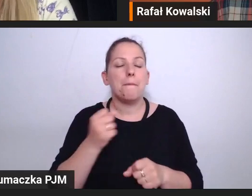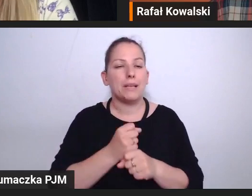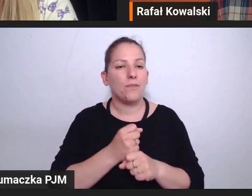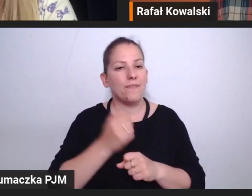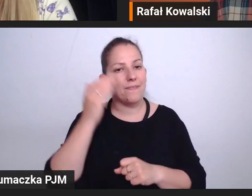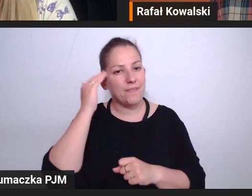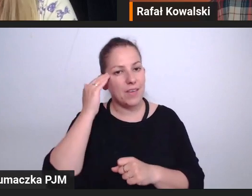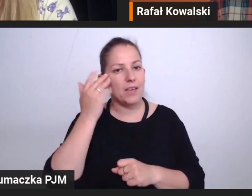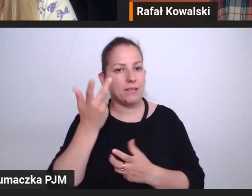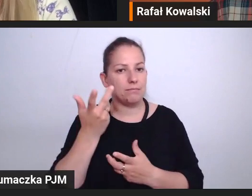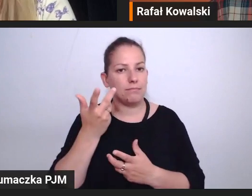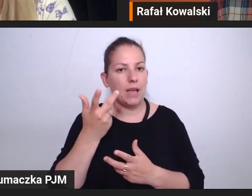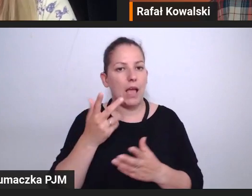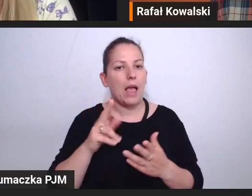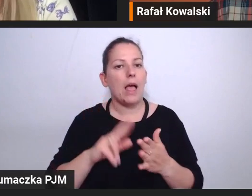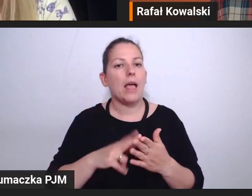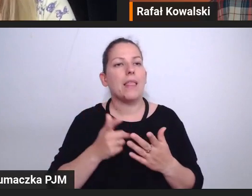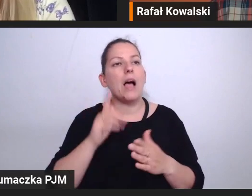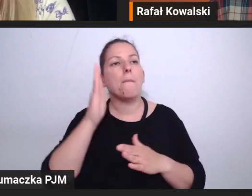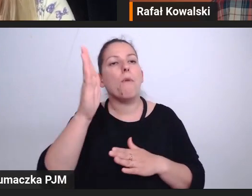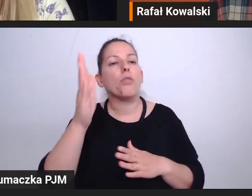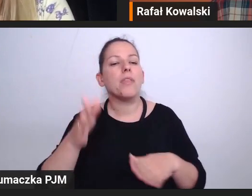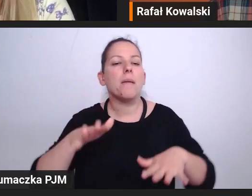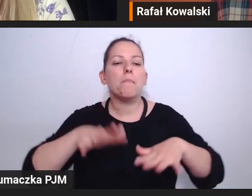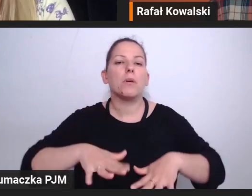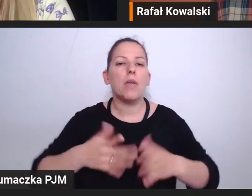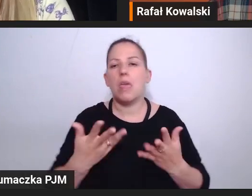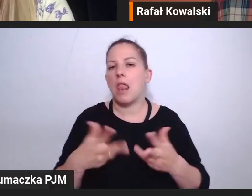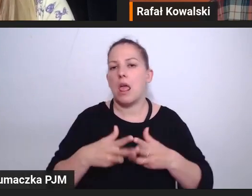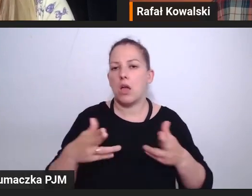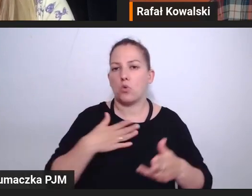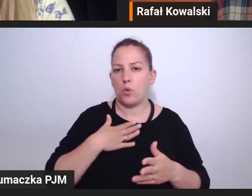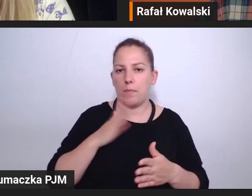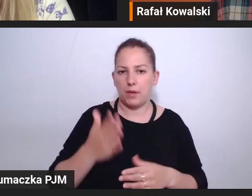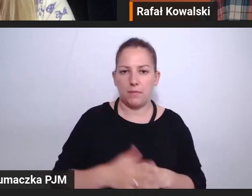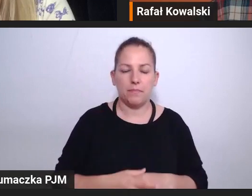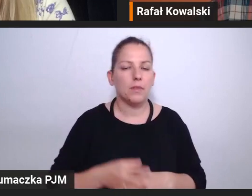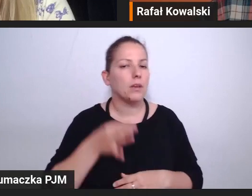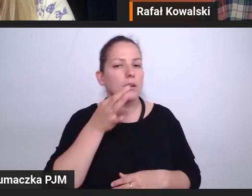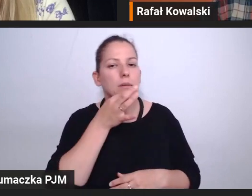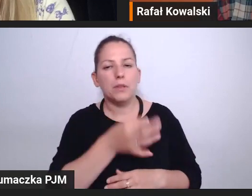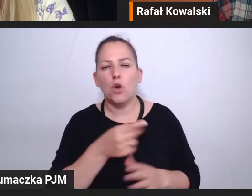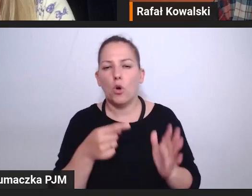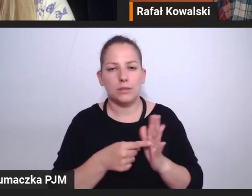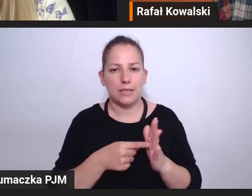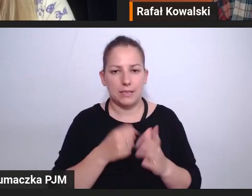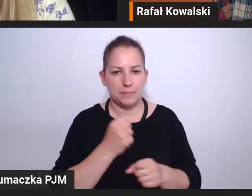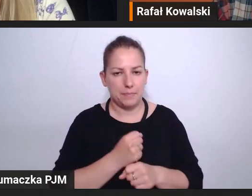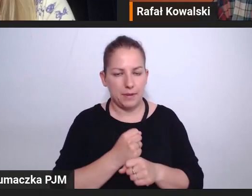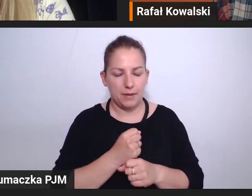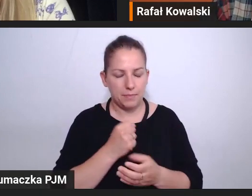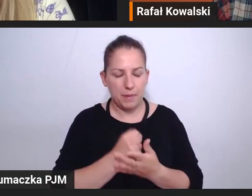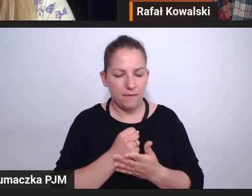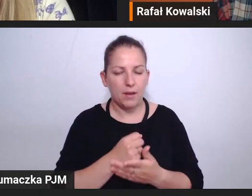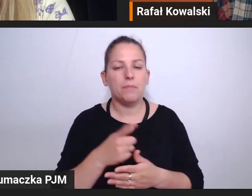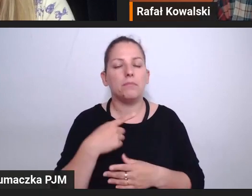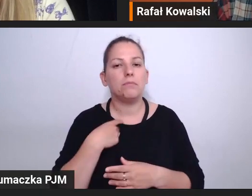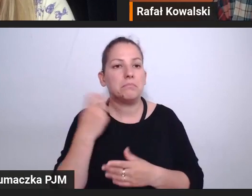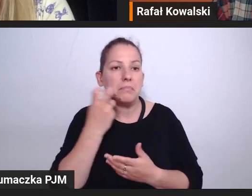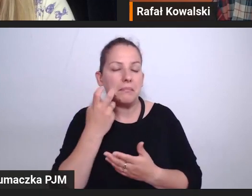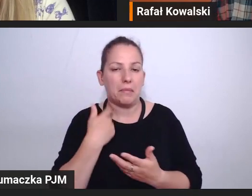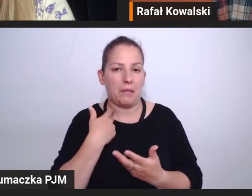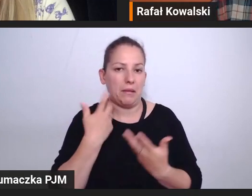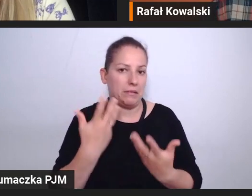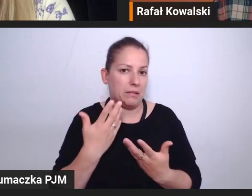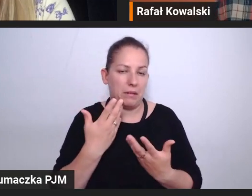też, na co potem może liczyć. Dobrze, zapytam jeszcze o ostatnią rzecz. To też mnie zaintrygowało, ja tego nie wiem, więc chętnie